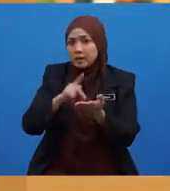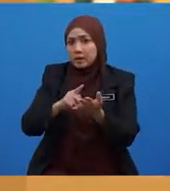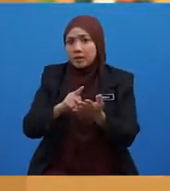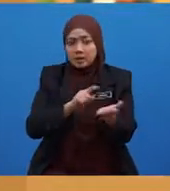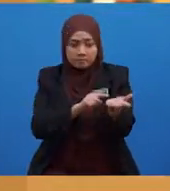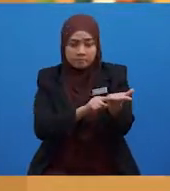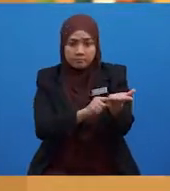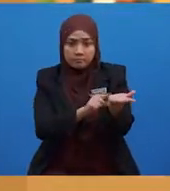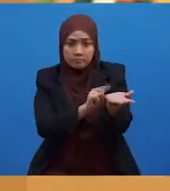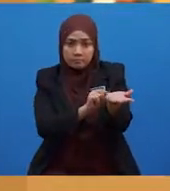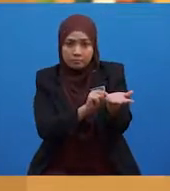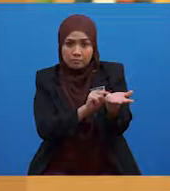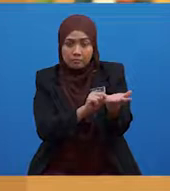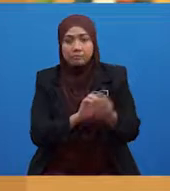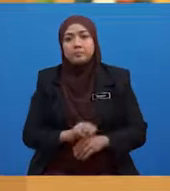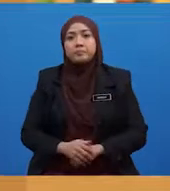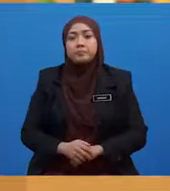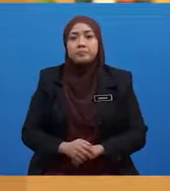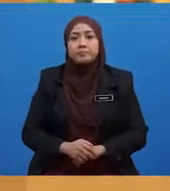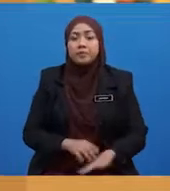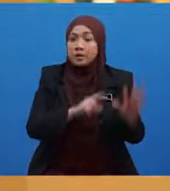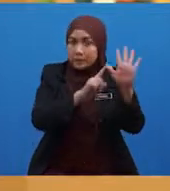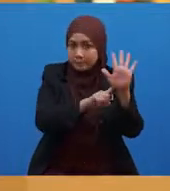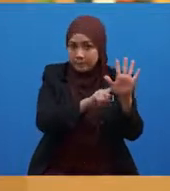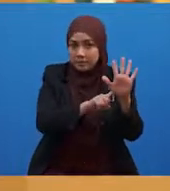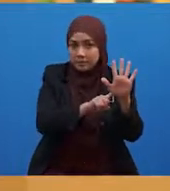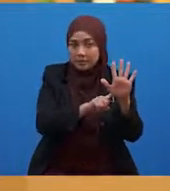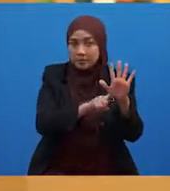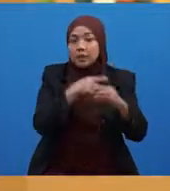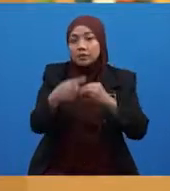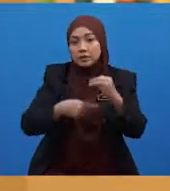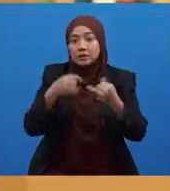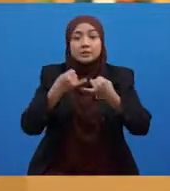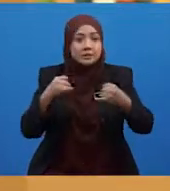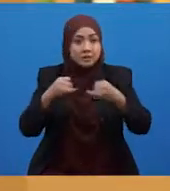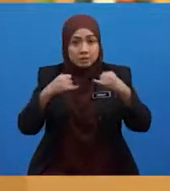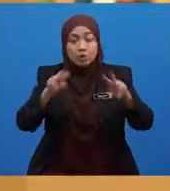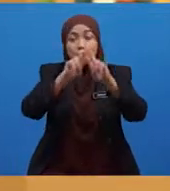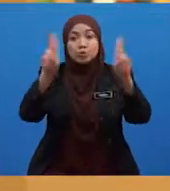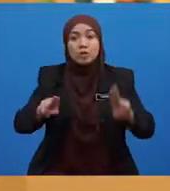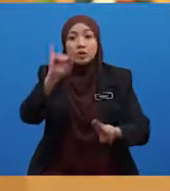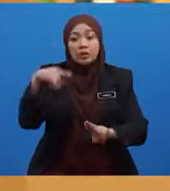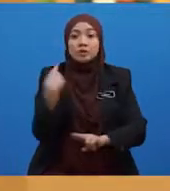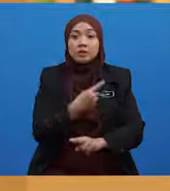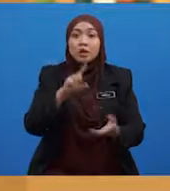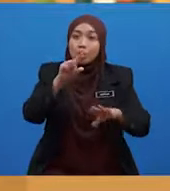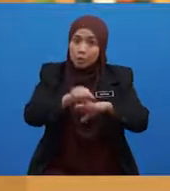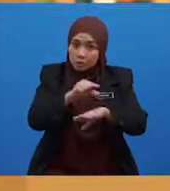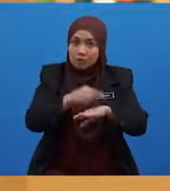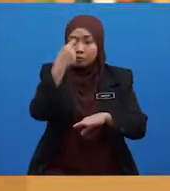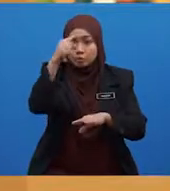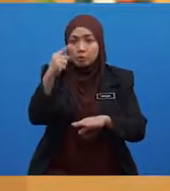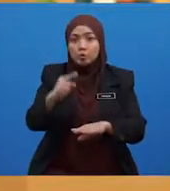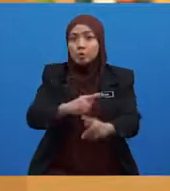nadi. Dan yang terakhir sekali, bahagian kelima mengenai jenis-jenis ujian yang digunakan untuk daya